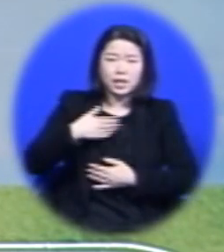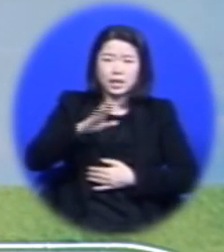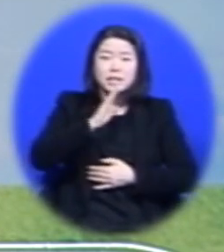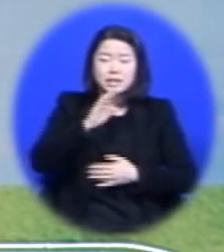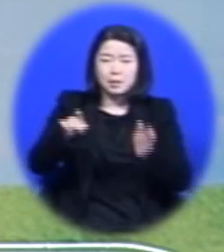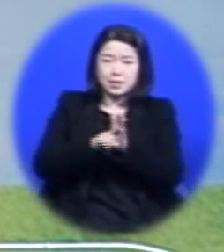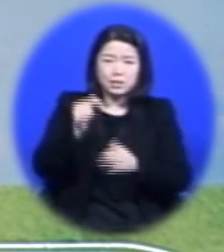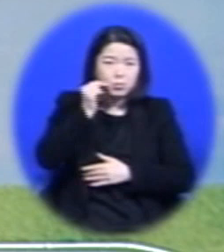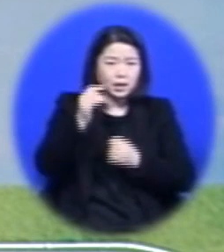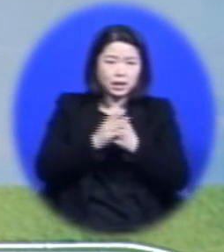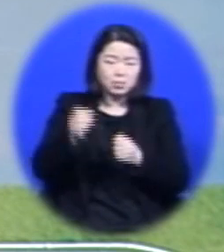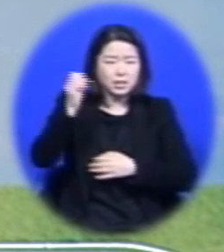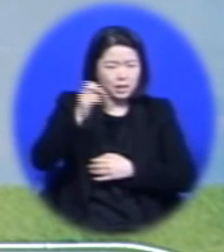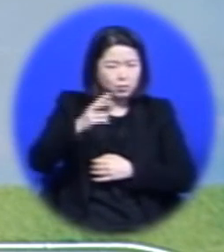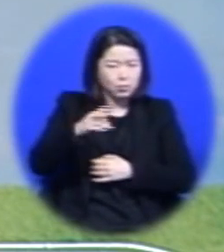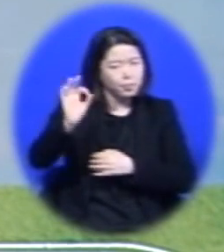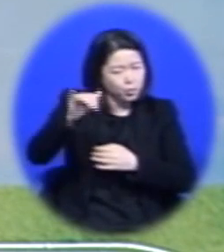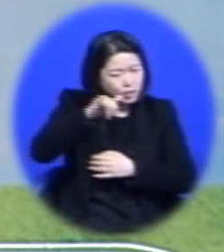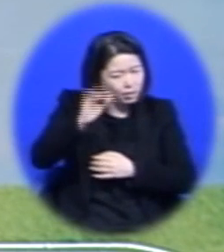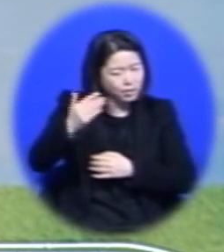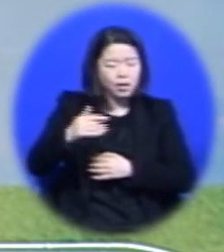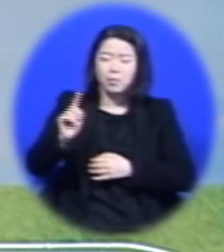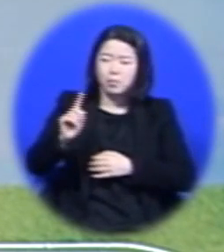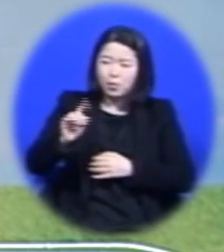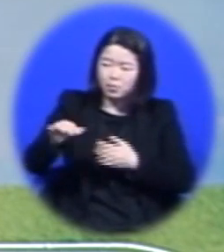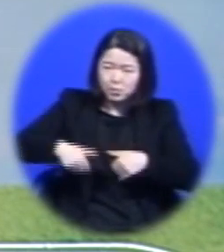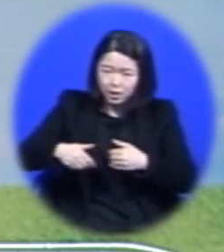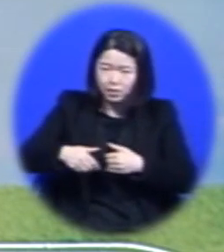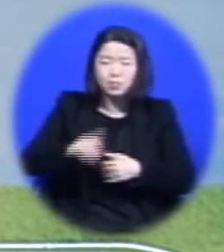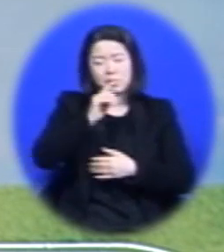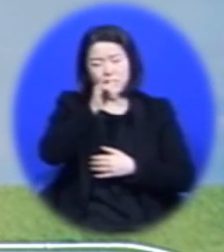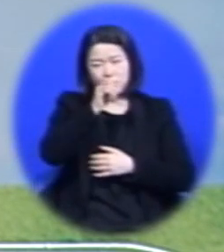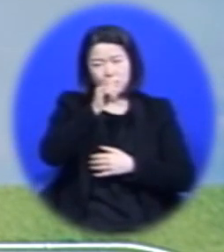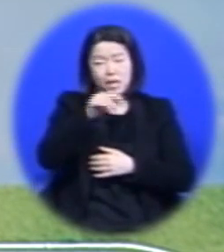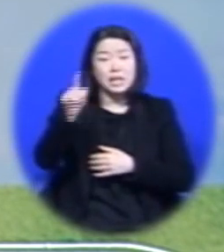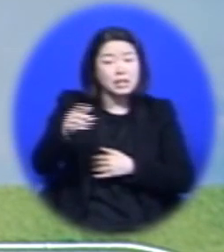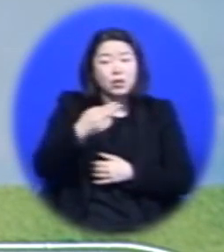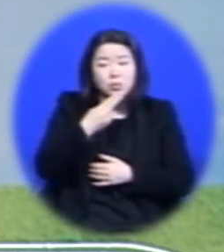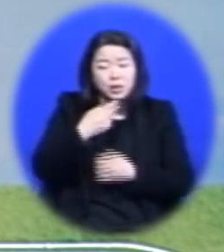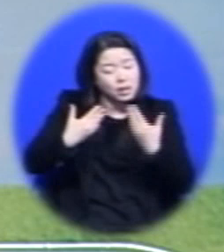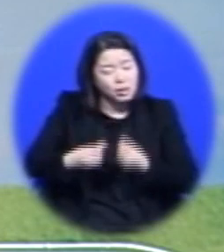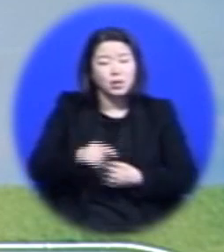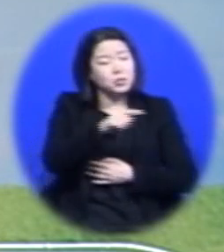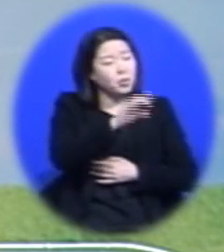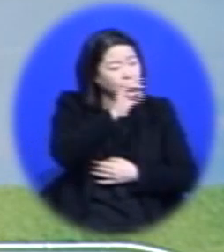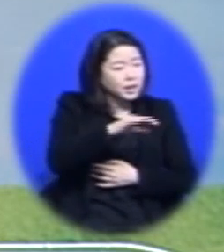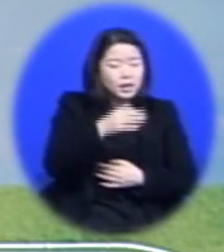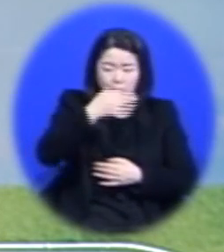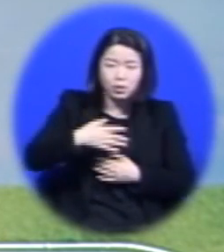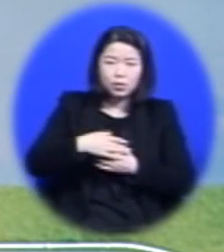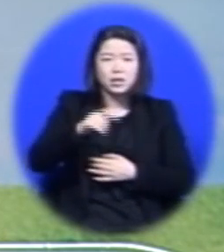믿지 못하니까 자꾸 돈 있어야 된다 뭐 있어야 된다고 반응 거에요 이거 없으니까 낙심 되고 저거 안 되니까